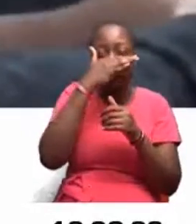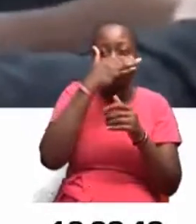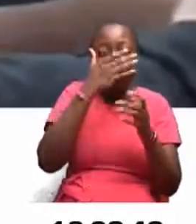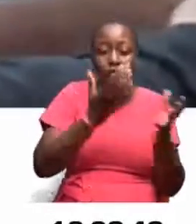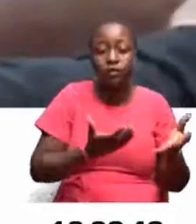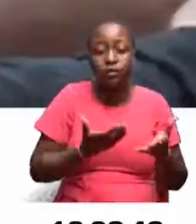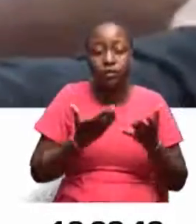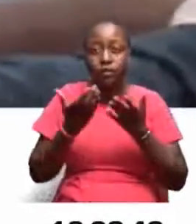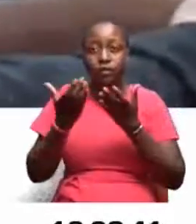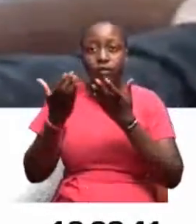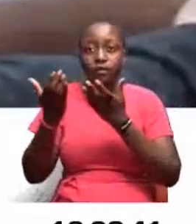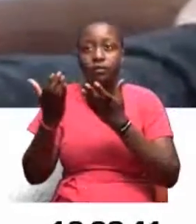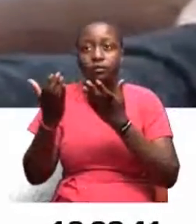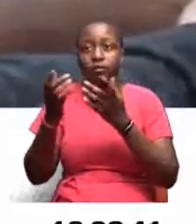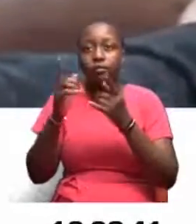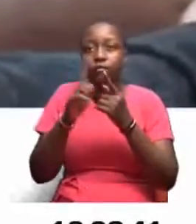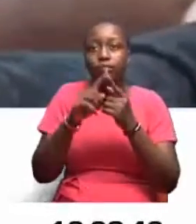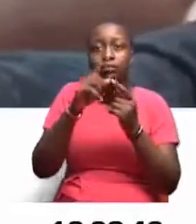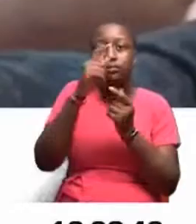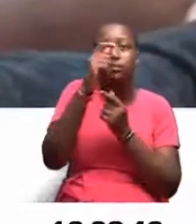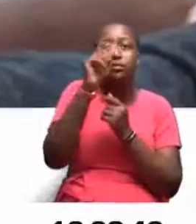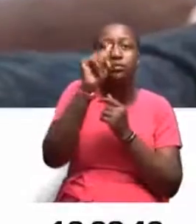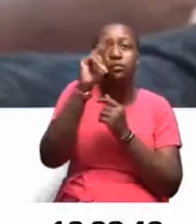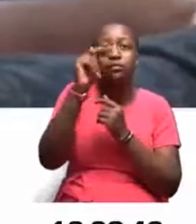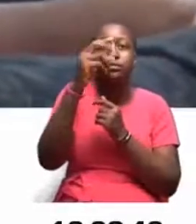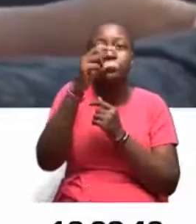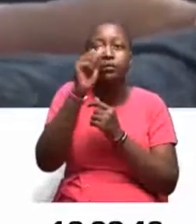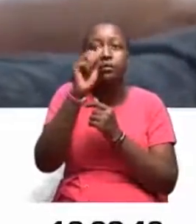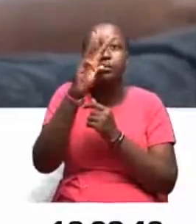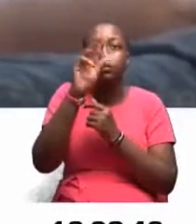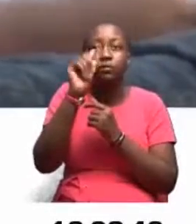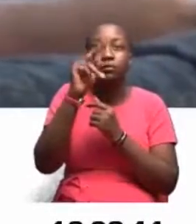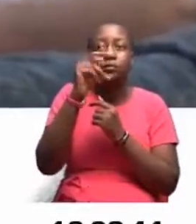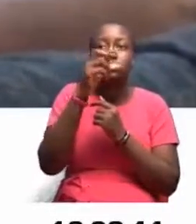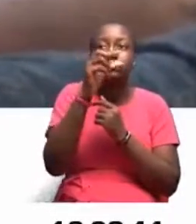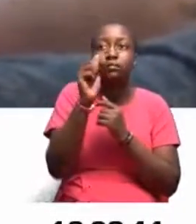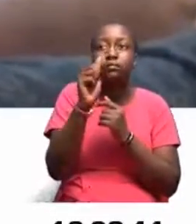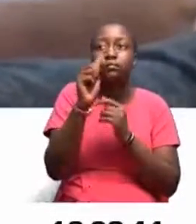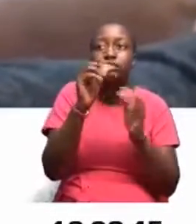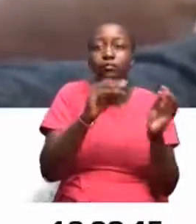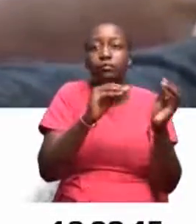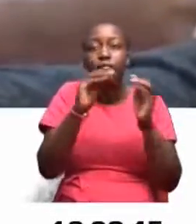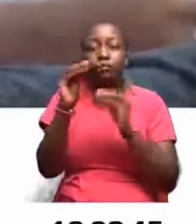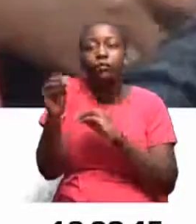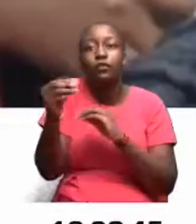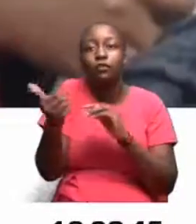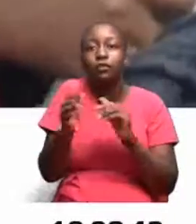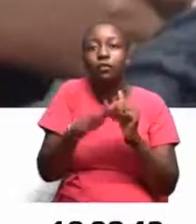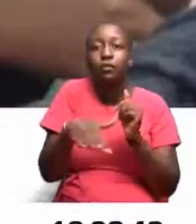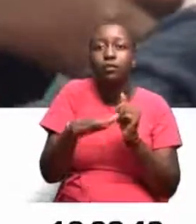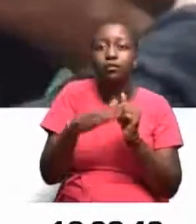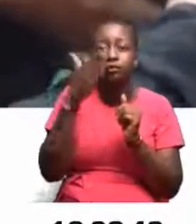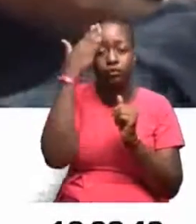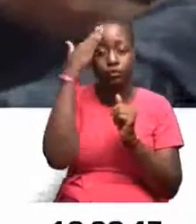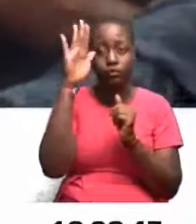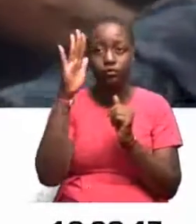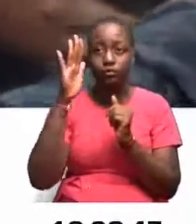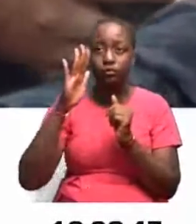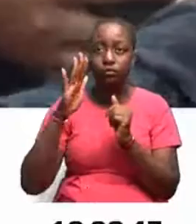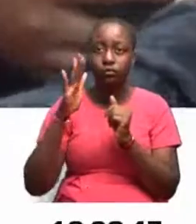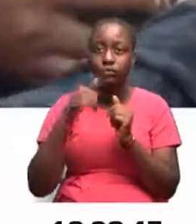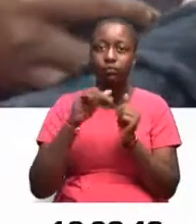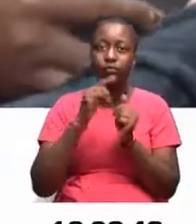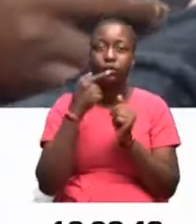hadi Mtangawanda, wakatuingiza kwa boat, wakatufikisha kwa landing nyingine tukujua ni wapi. Ni kikubwa, tunaomba